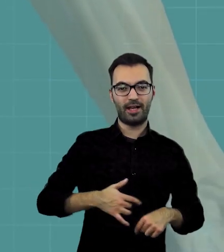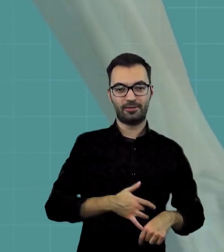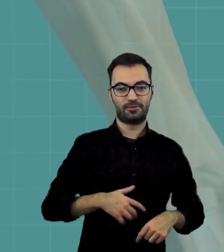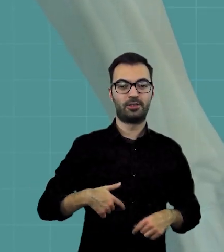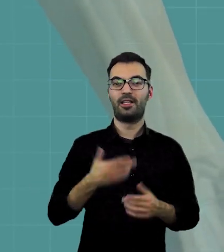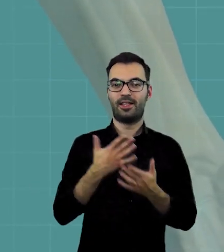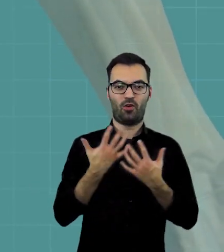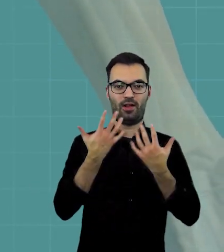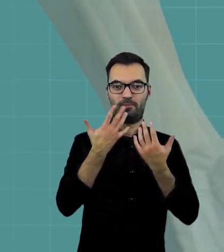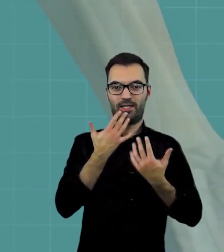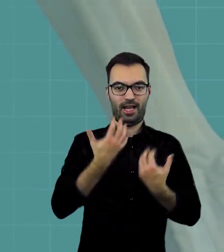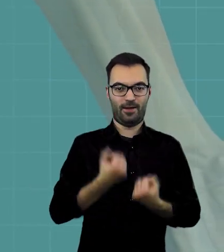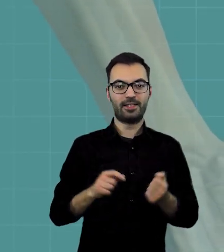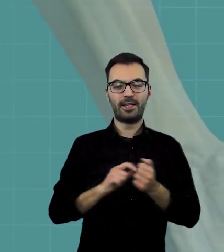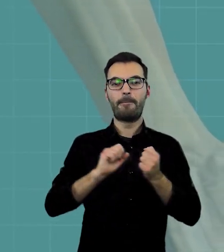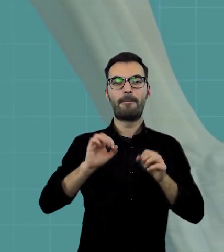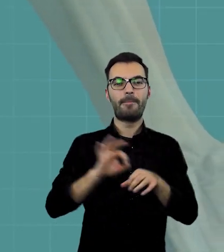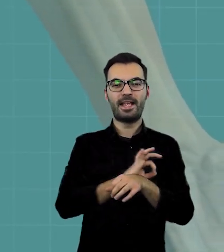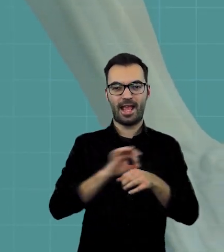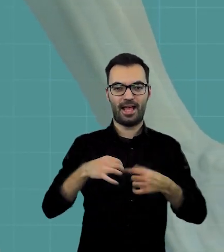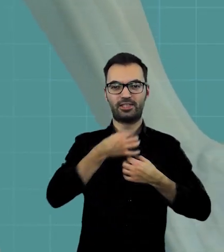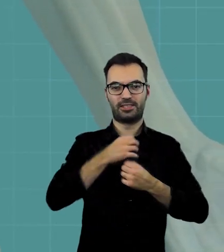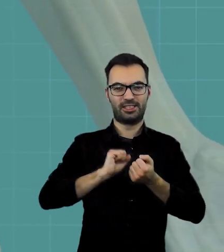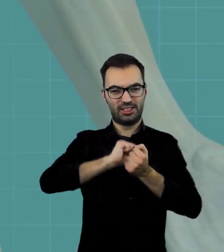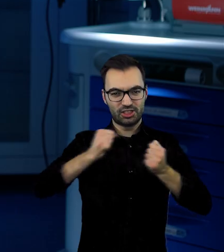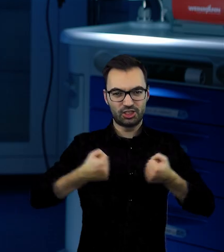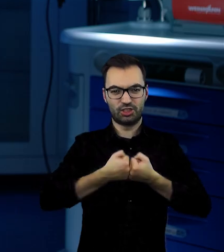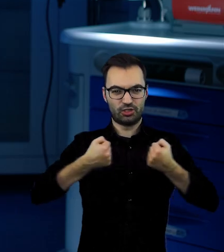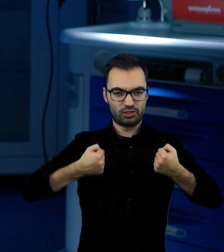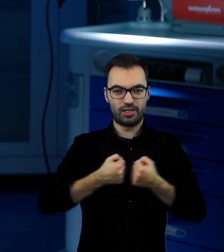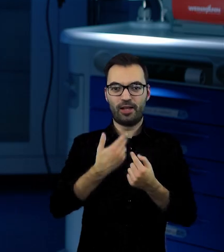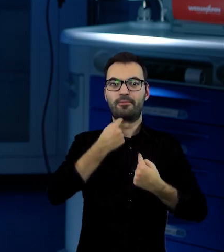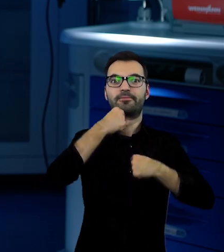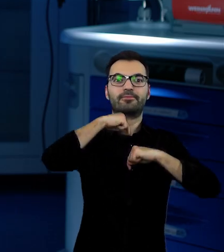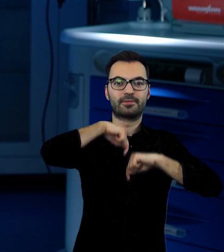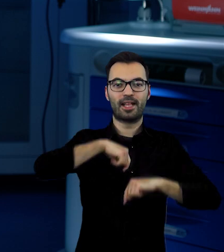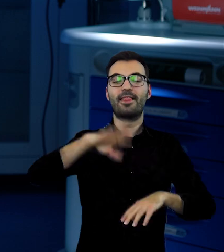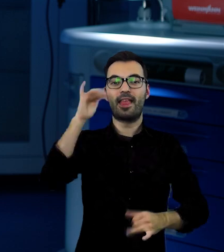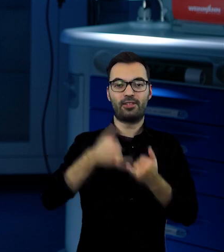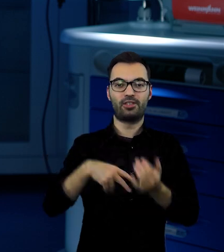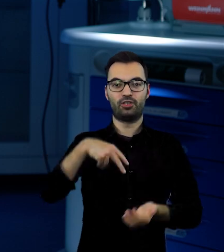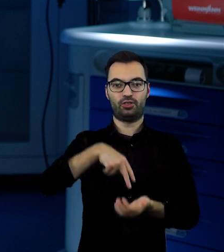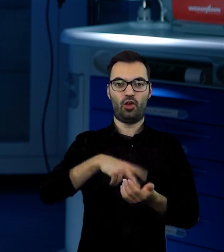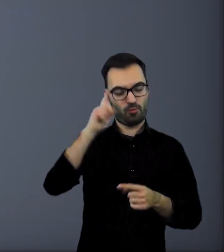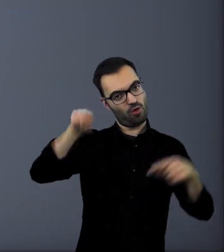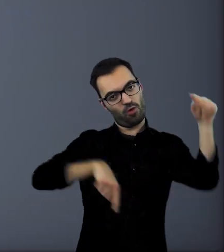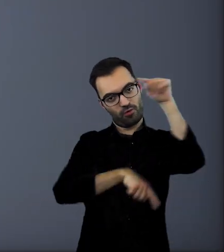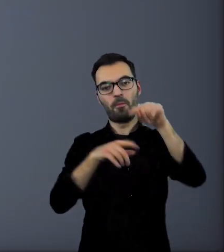Tutaj działa nie tylko grawitacja, ale także mięśnie w ścianie przełyku, dlatego możemy coś połknąć nawet wtedy, gdy stoimy na